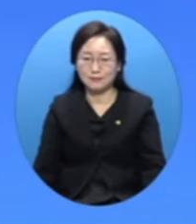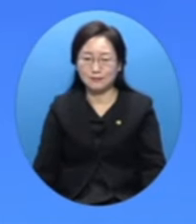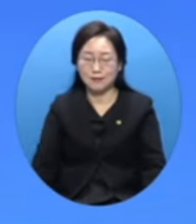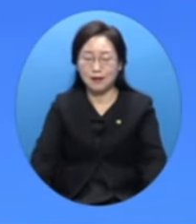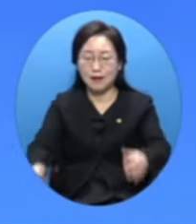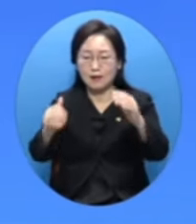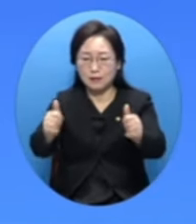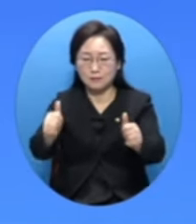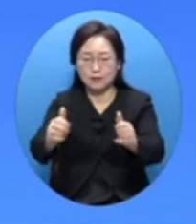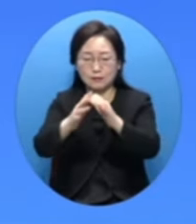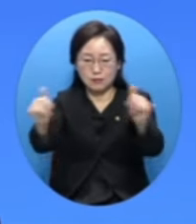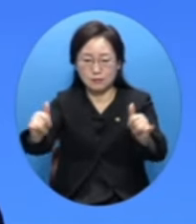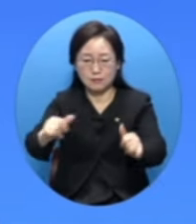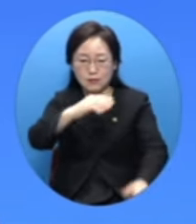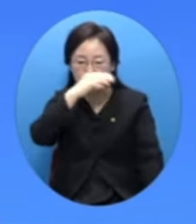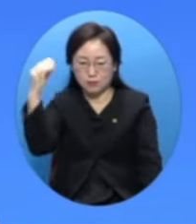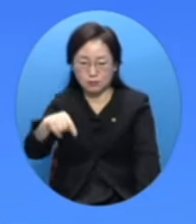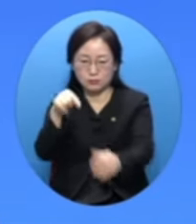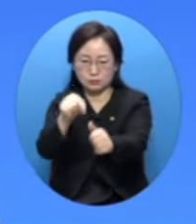재판관들을 바로 세워서